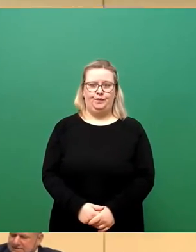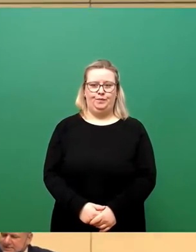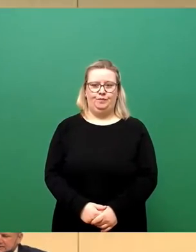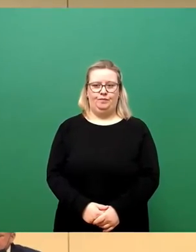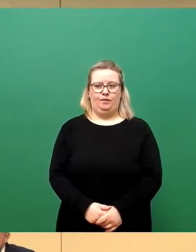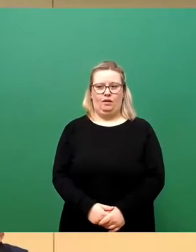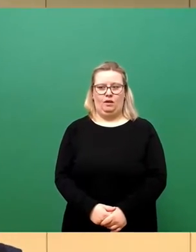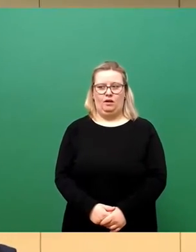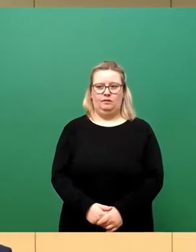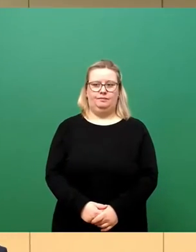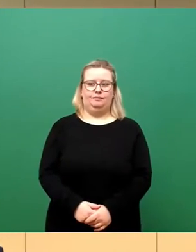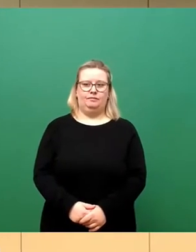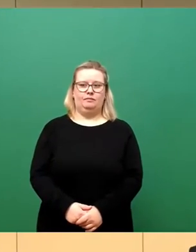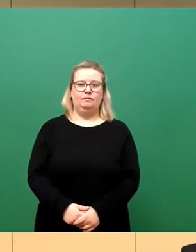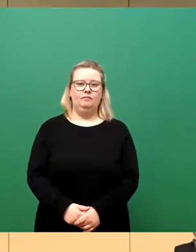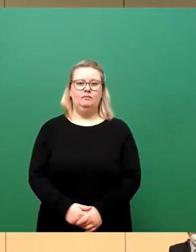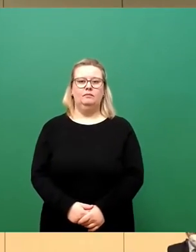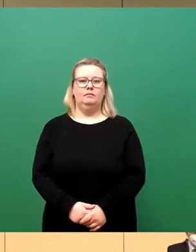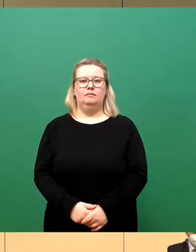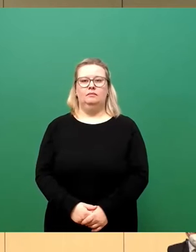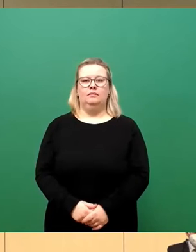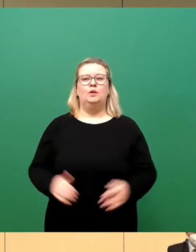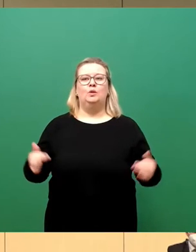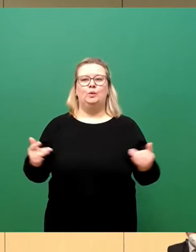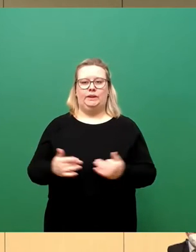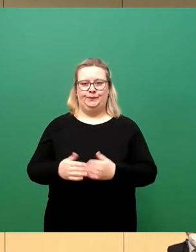Als nächster Redner für Bündnis 90 Die Grünen, Herr Löser.